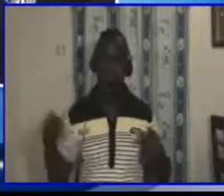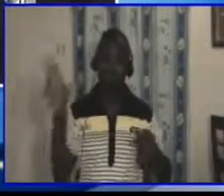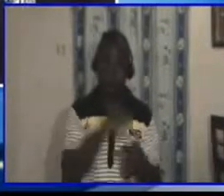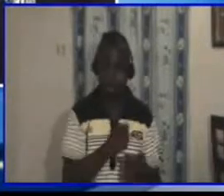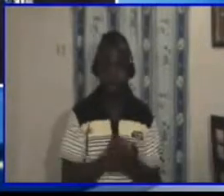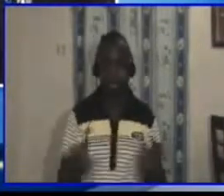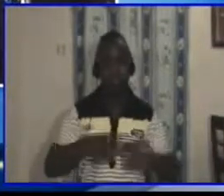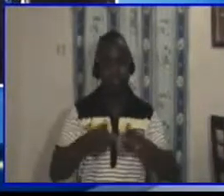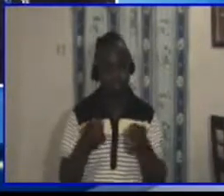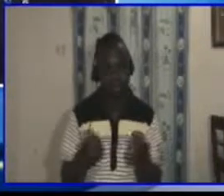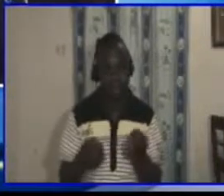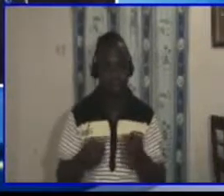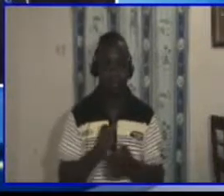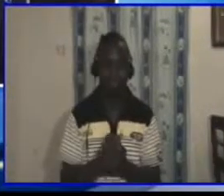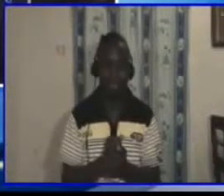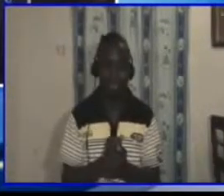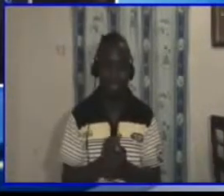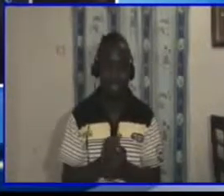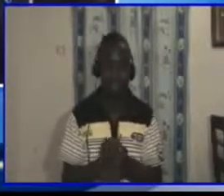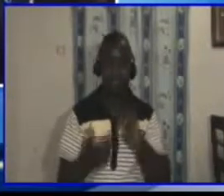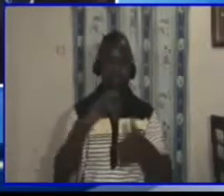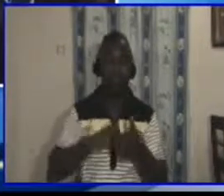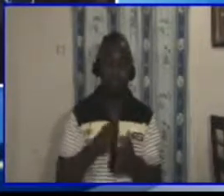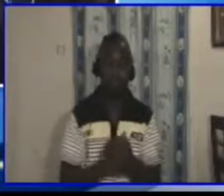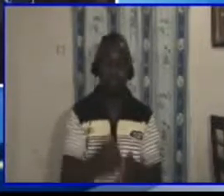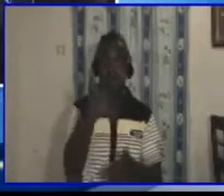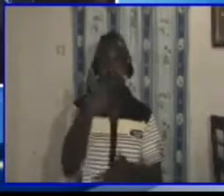non vogliamo urtare alcuno